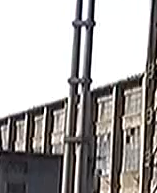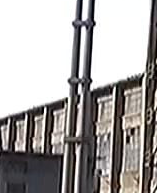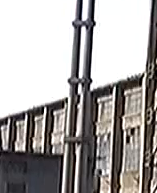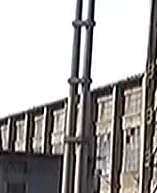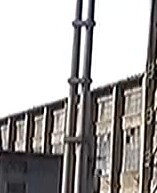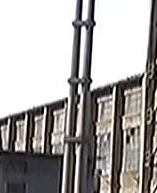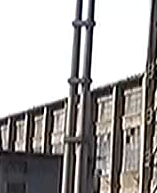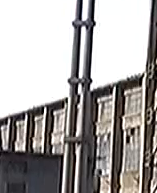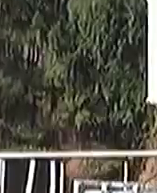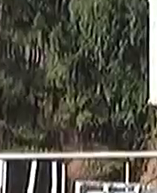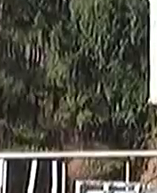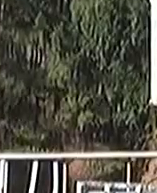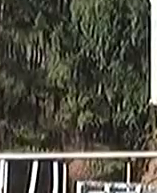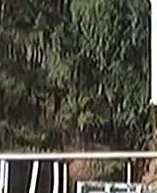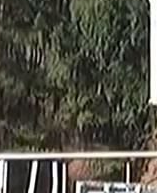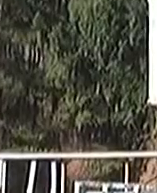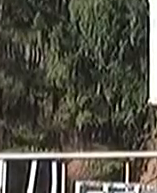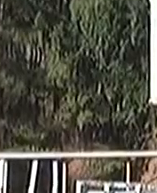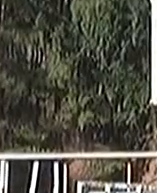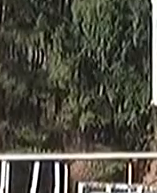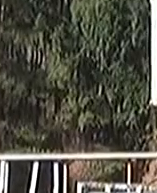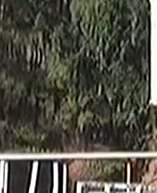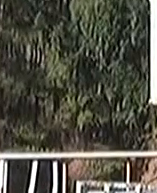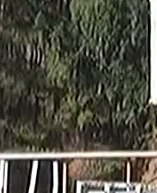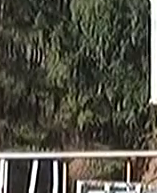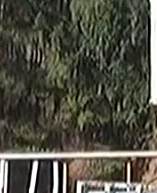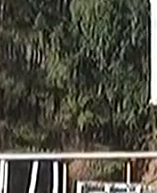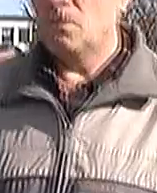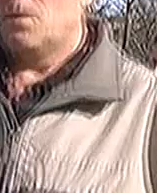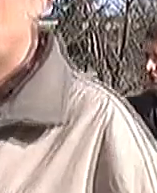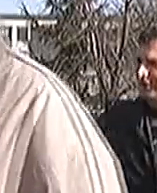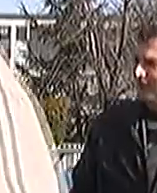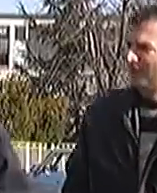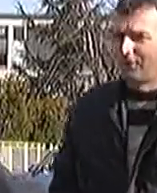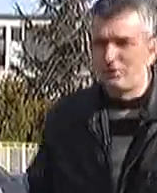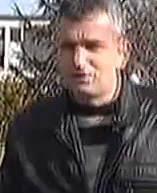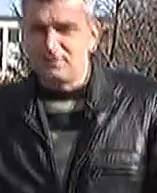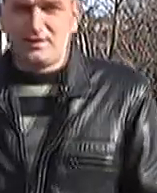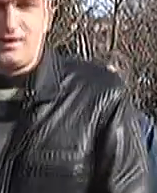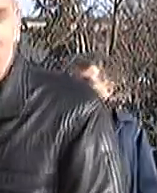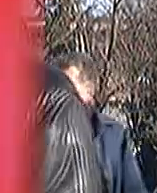proizvodnje u pogonu za preradu drveta kombinata Koponik iz Kuršumlije posle prošlomesečnih protesta radnika ove fabrike.